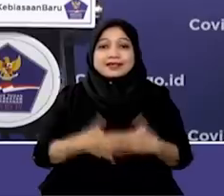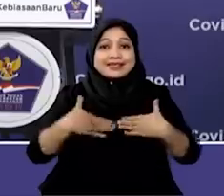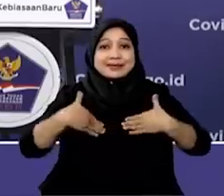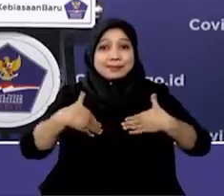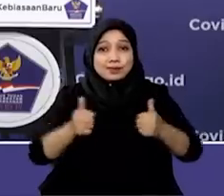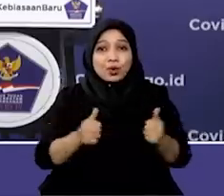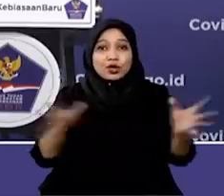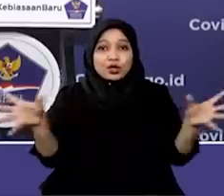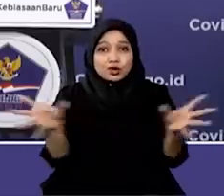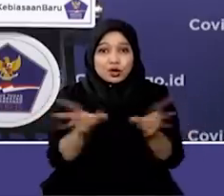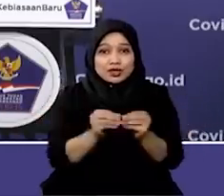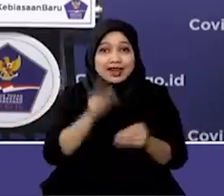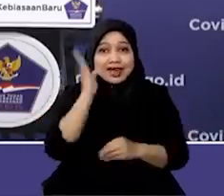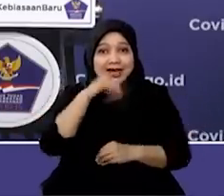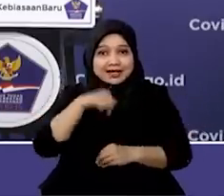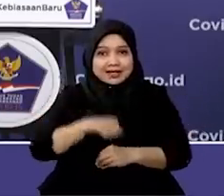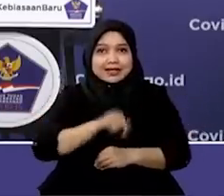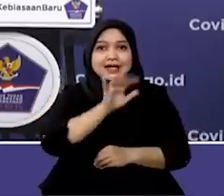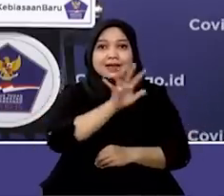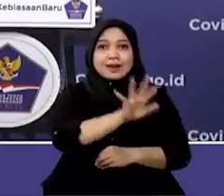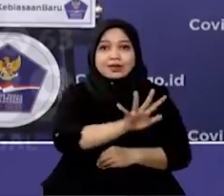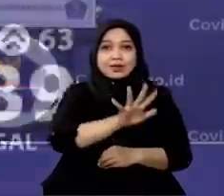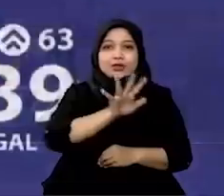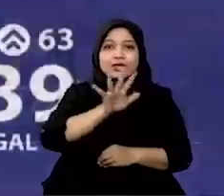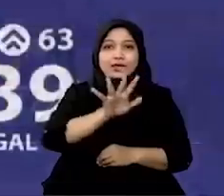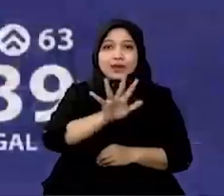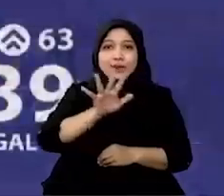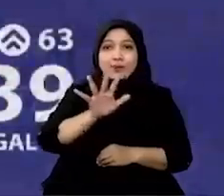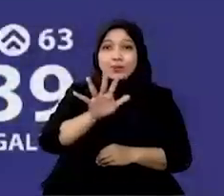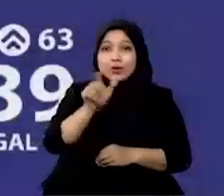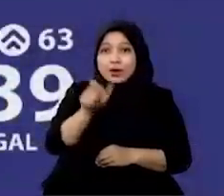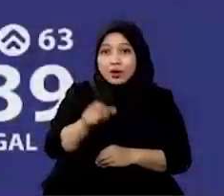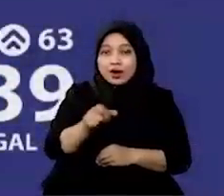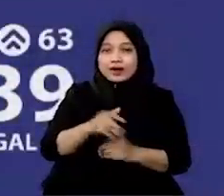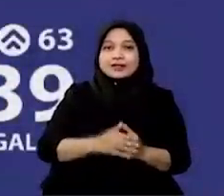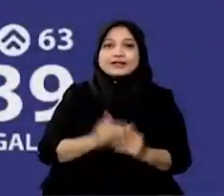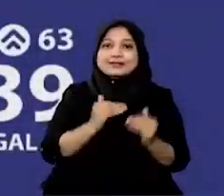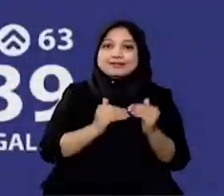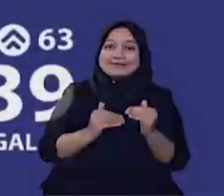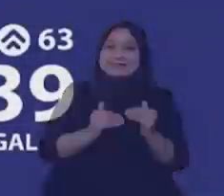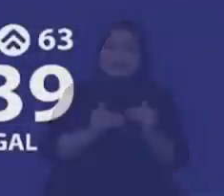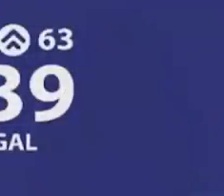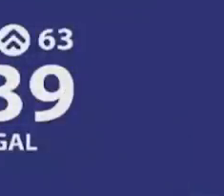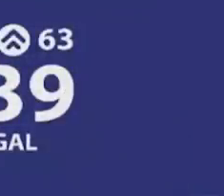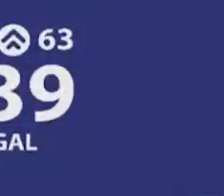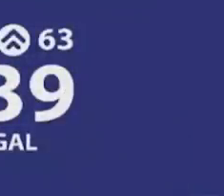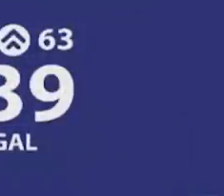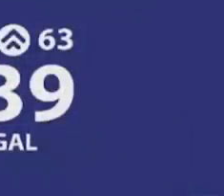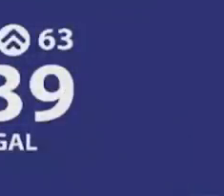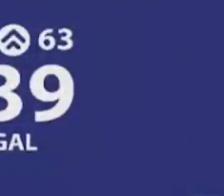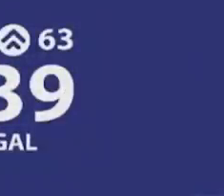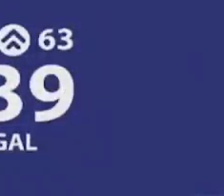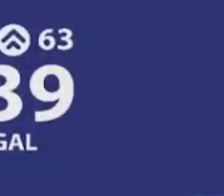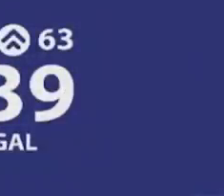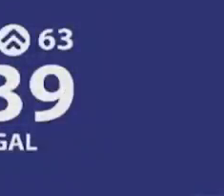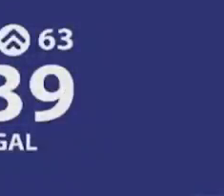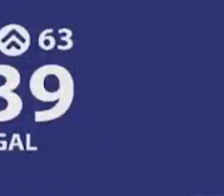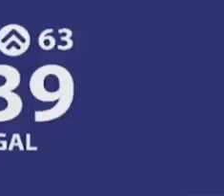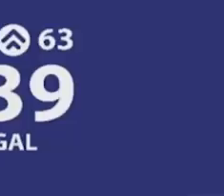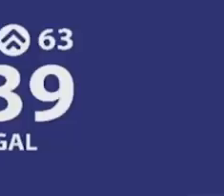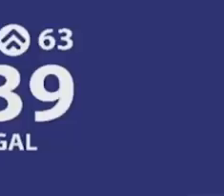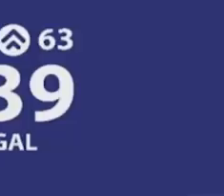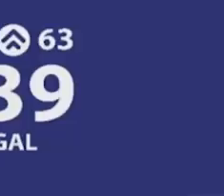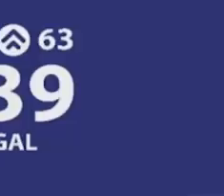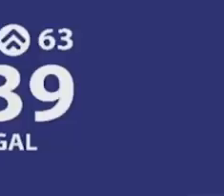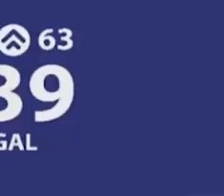adalah 555 orang sehingga akumulasi keseluruhan sembo adalah Rp16.000